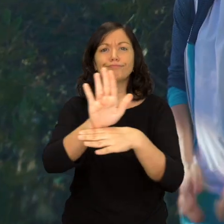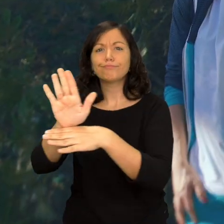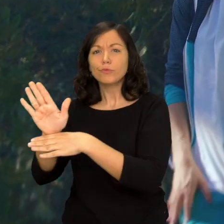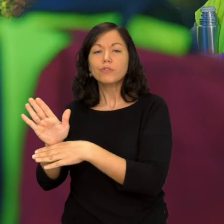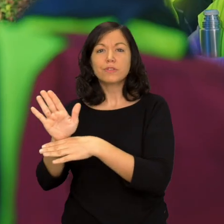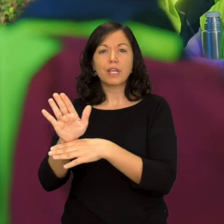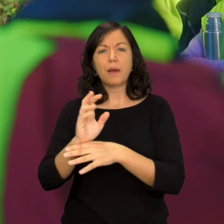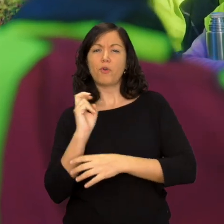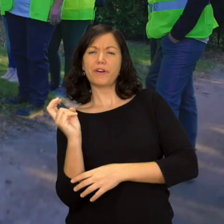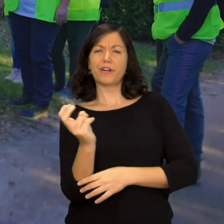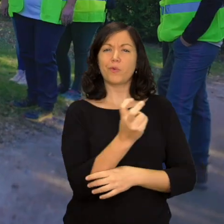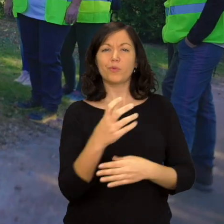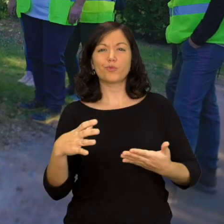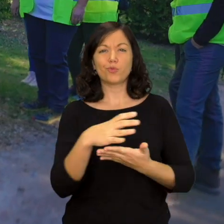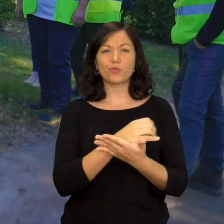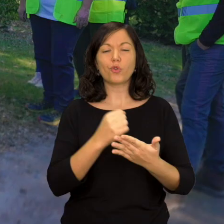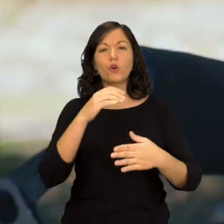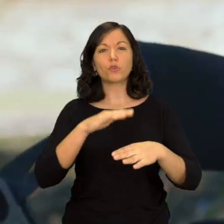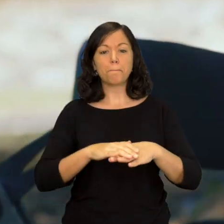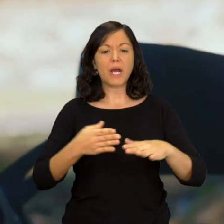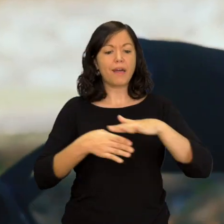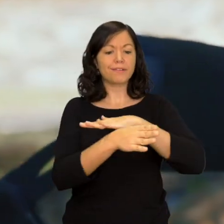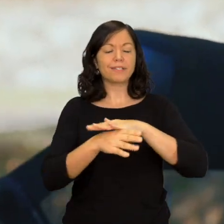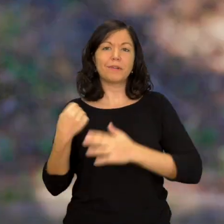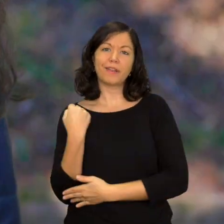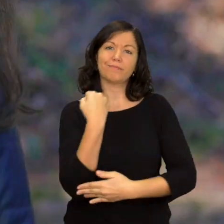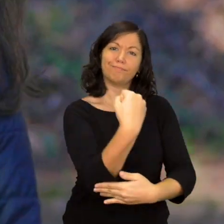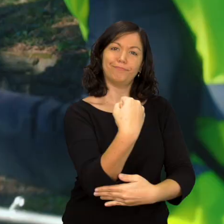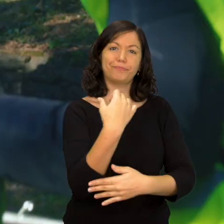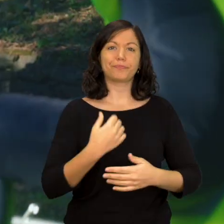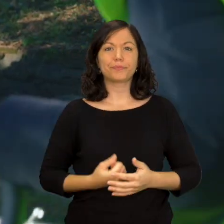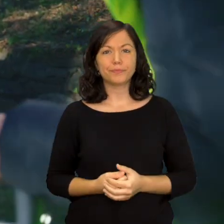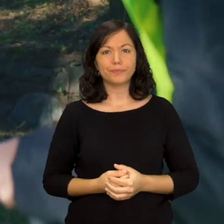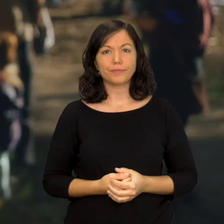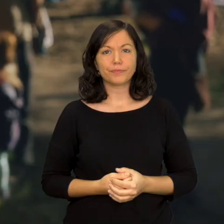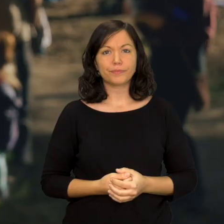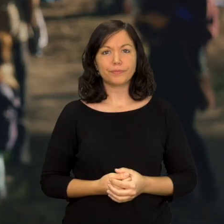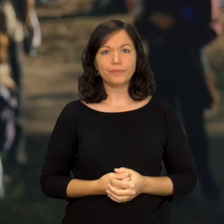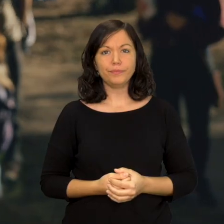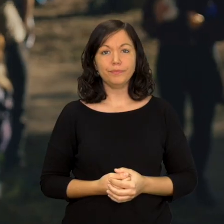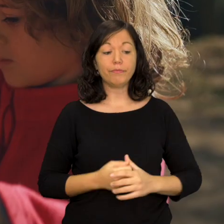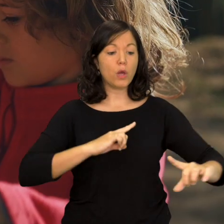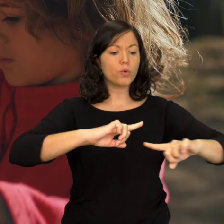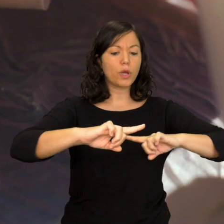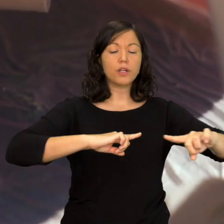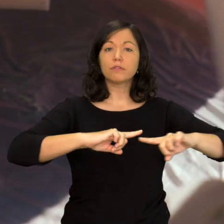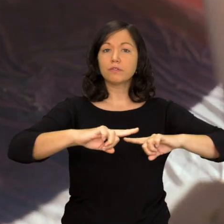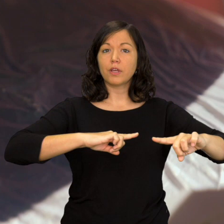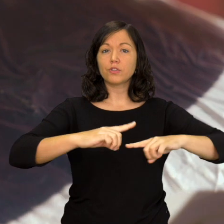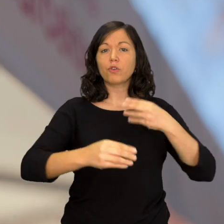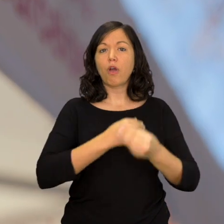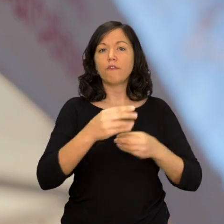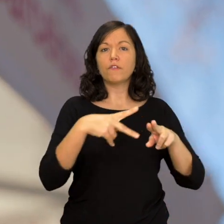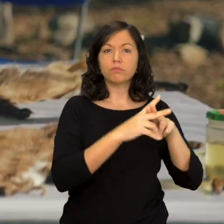a la ciutadania doncs, tots els recursos que tenim de suport a l'accessibilitat. Voluntaris aprenen a manar una joalet. L'organització ha